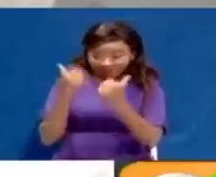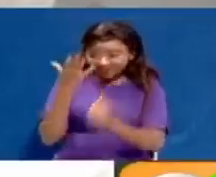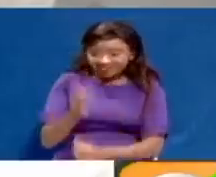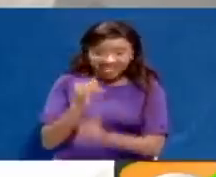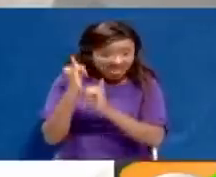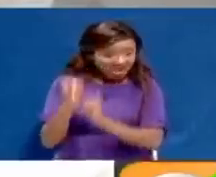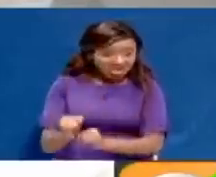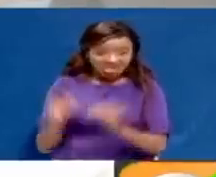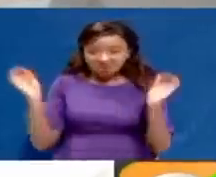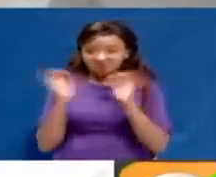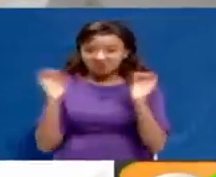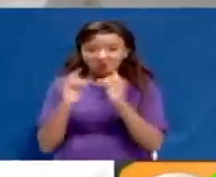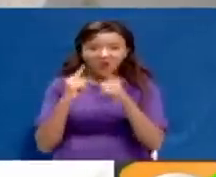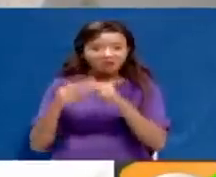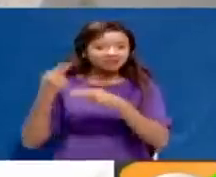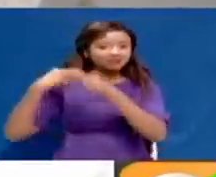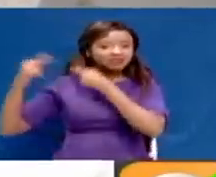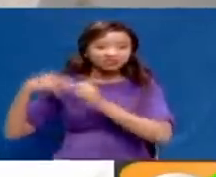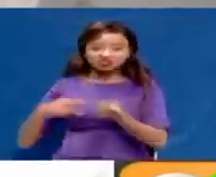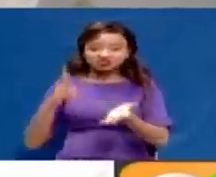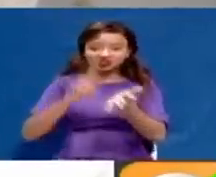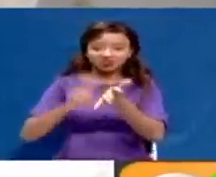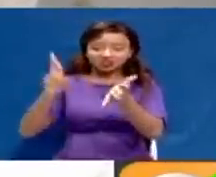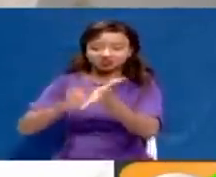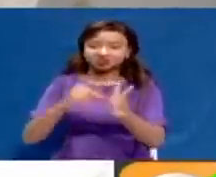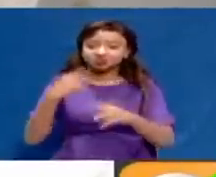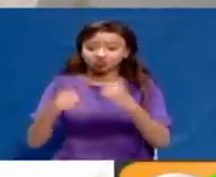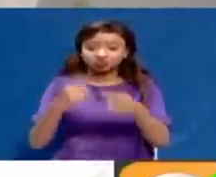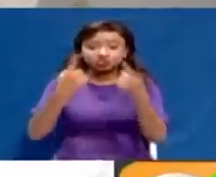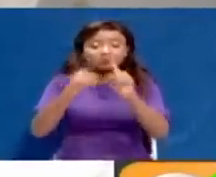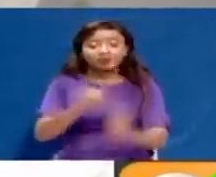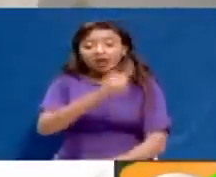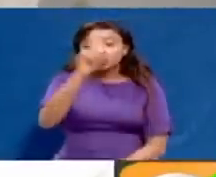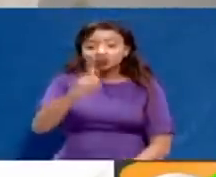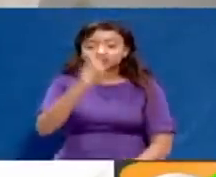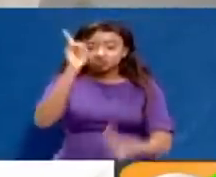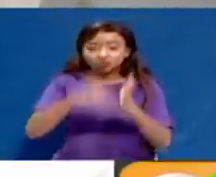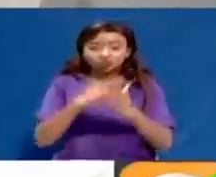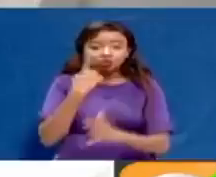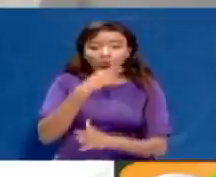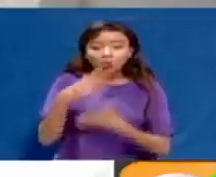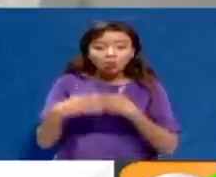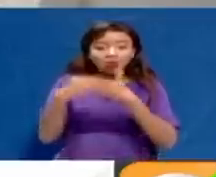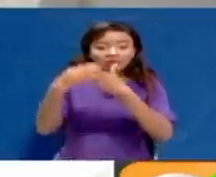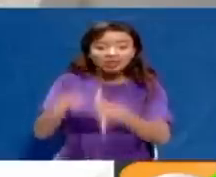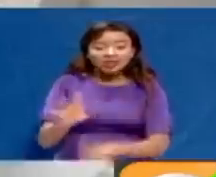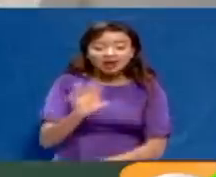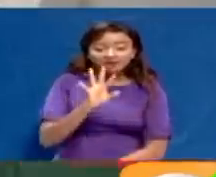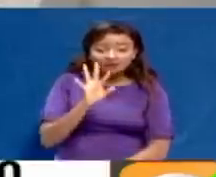historia ina tabia ya kujirudia, lakini swala nyeti ni kuwa nani kiongozi wa Ford Kenya.